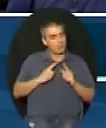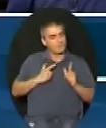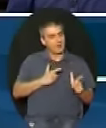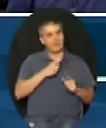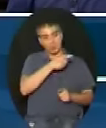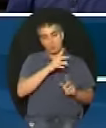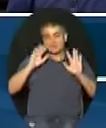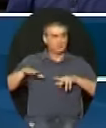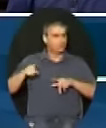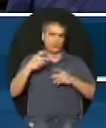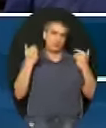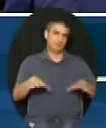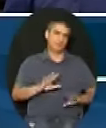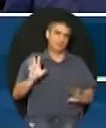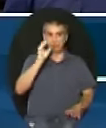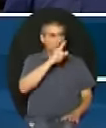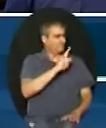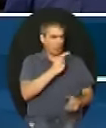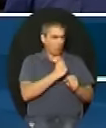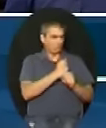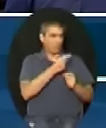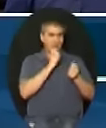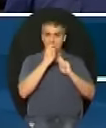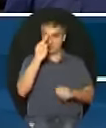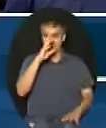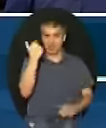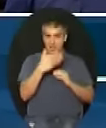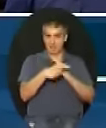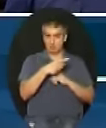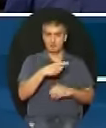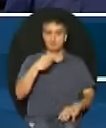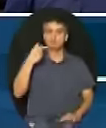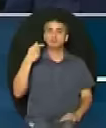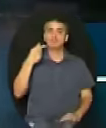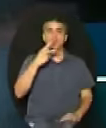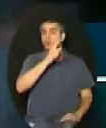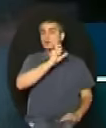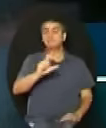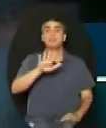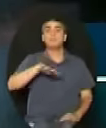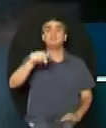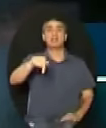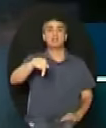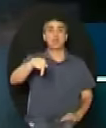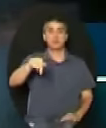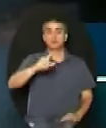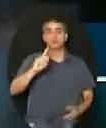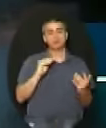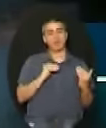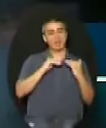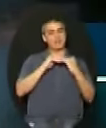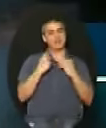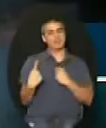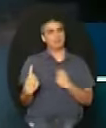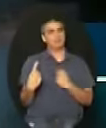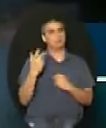לבין האסלאם, הוא הפסיד. אבל הוא לא עשה את זה. ברעיון האחרון שלו, ג'פרי גולדברג מהאטלנטיק, הוא האשים את המזרח התיכון שזה שלא התאים